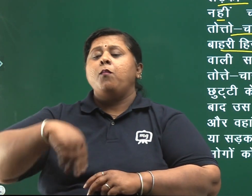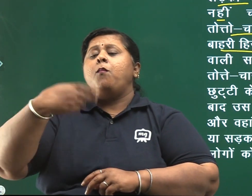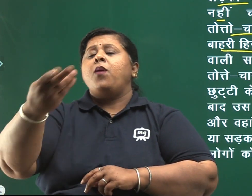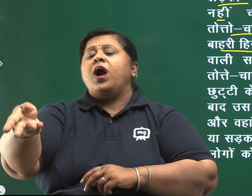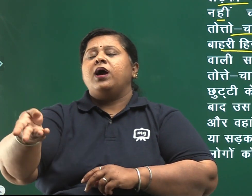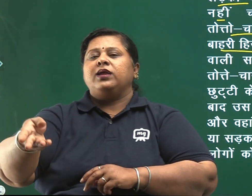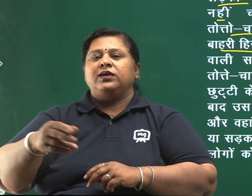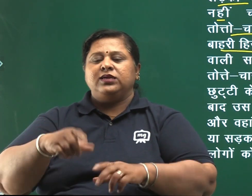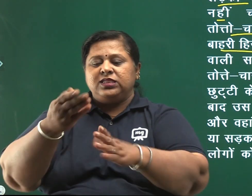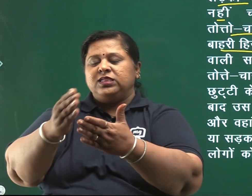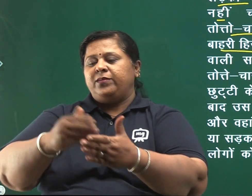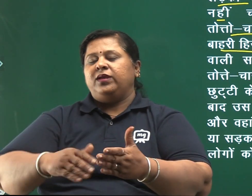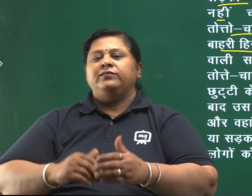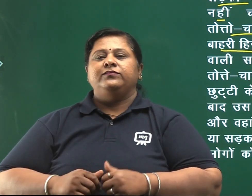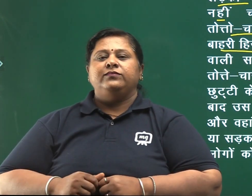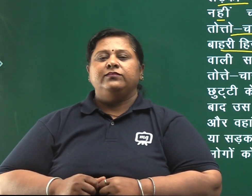बाहरी हिस्से में